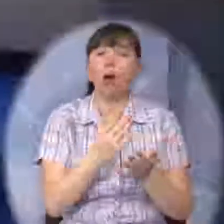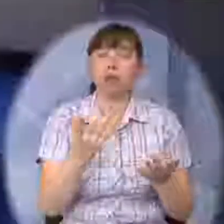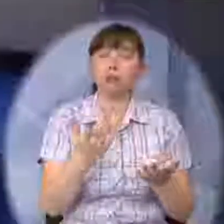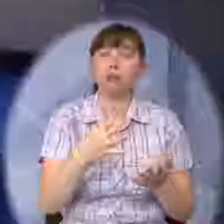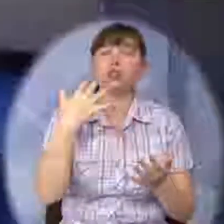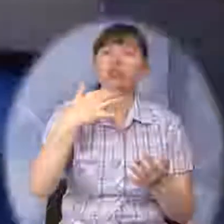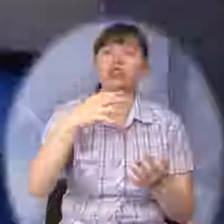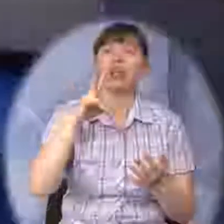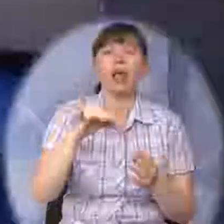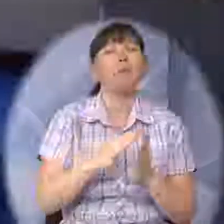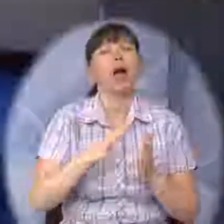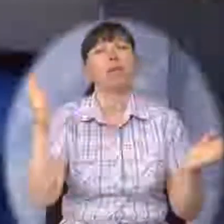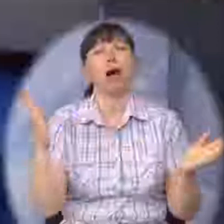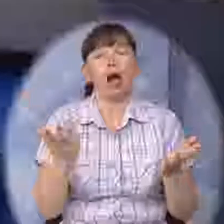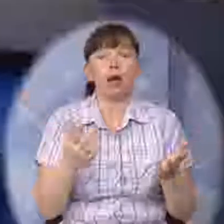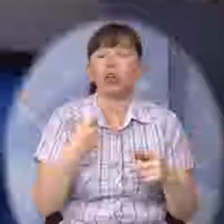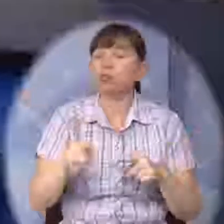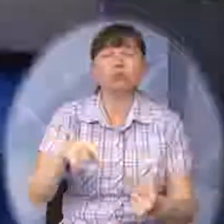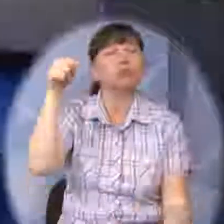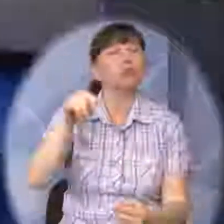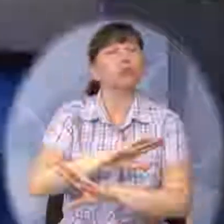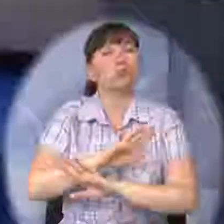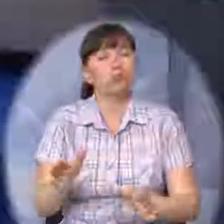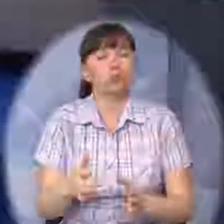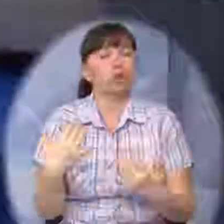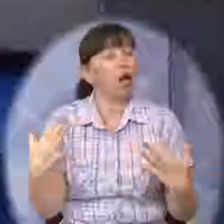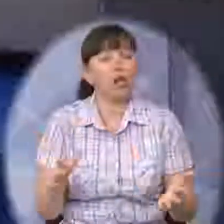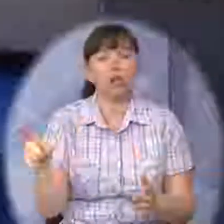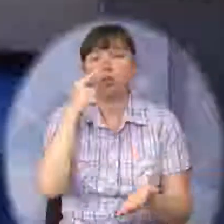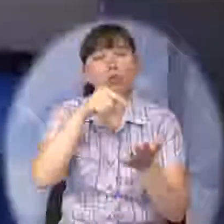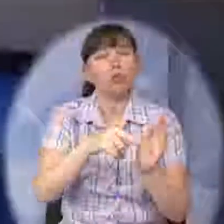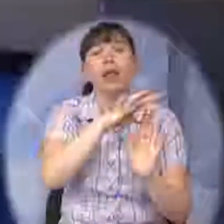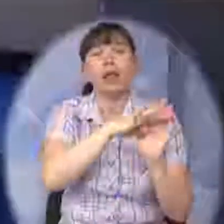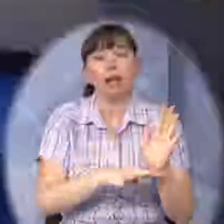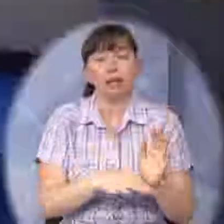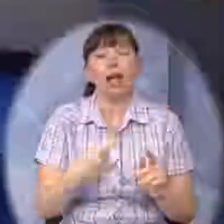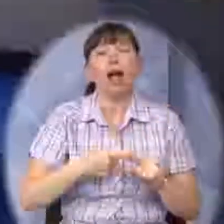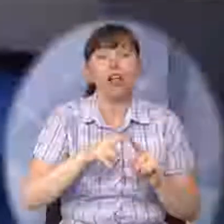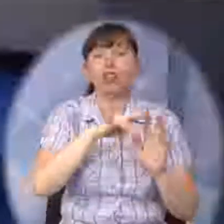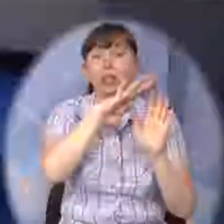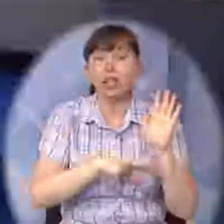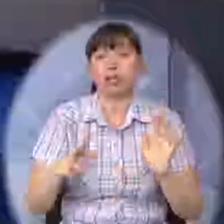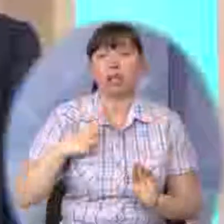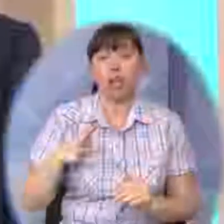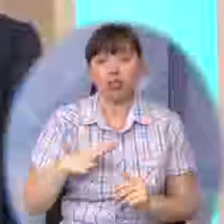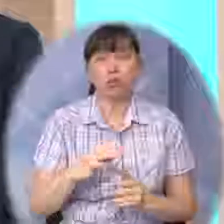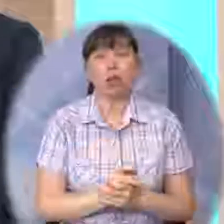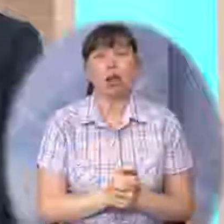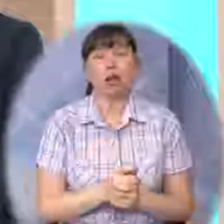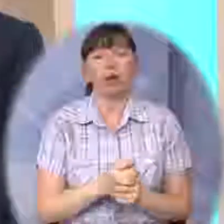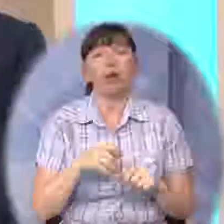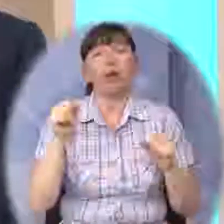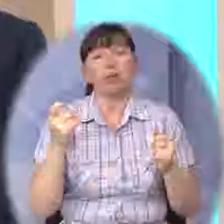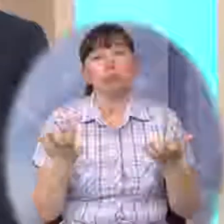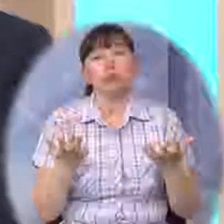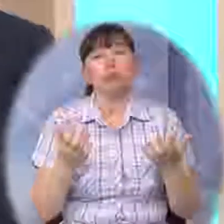care cu 50 de lei este mai mare și deja rămân în afara acestei liste. Lista de așteptare